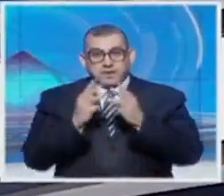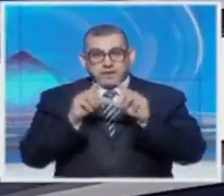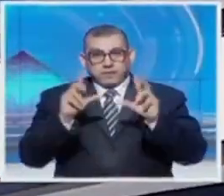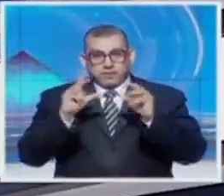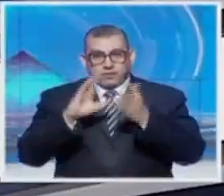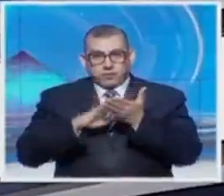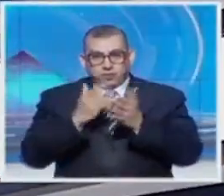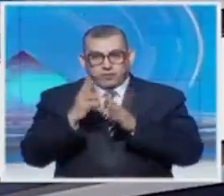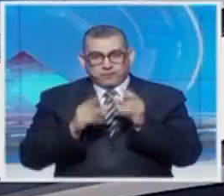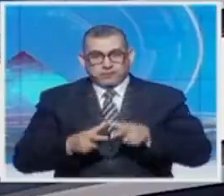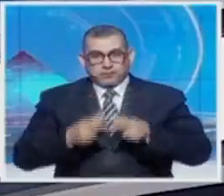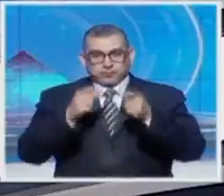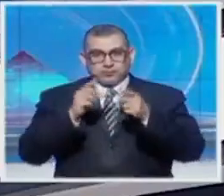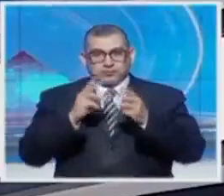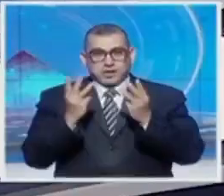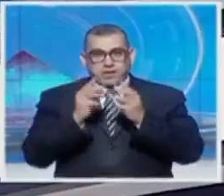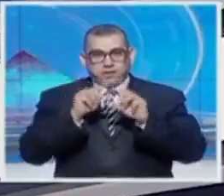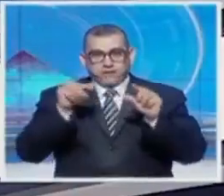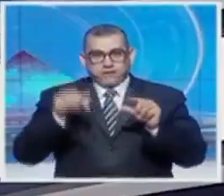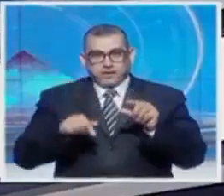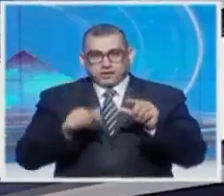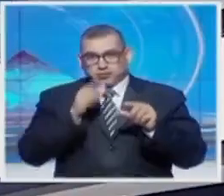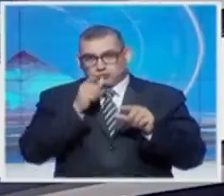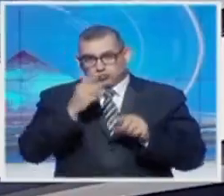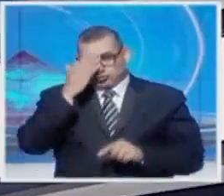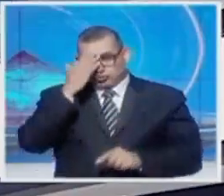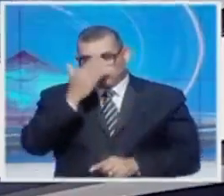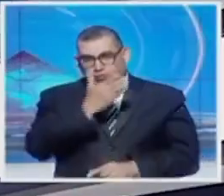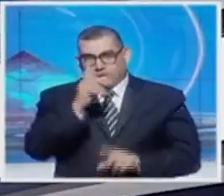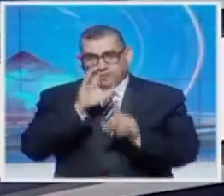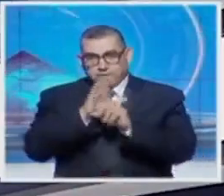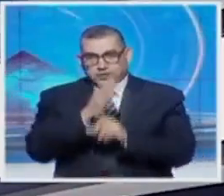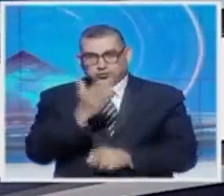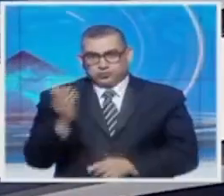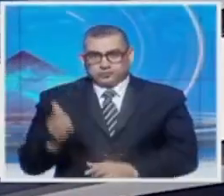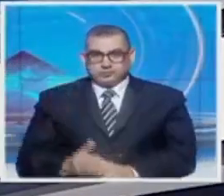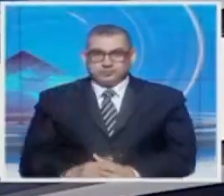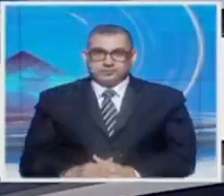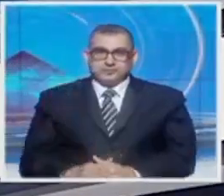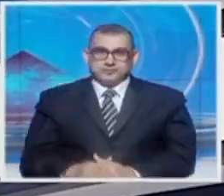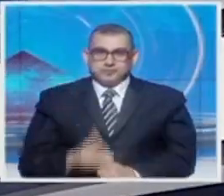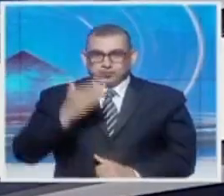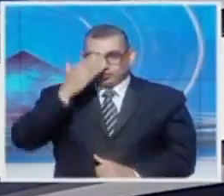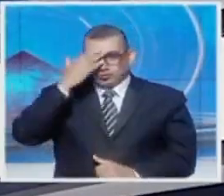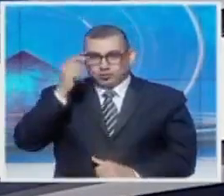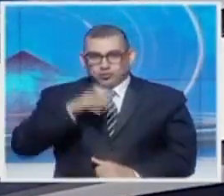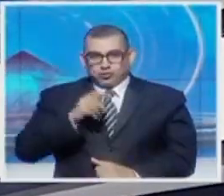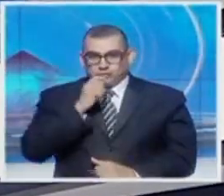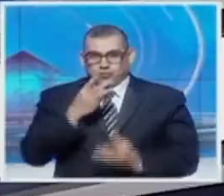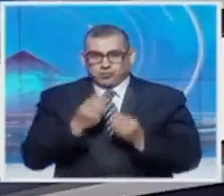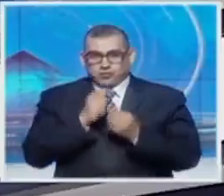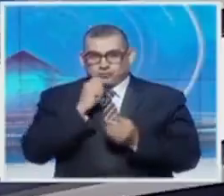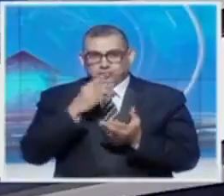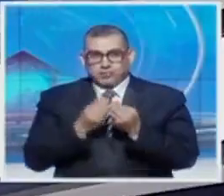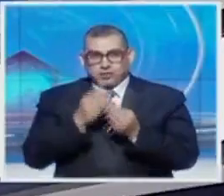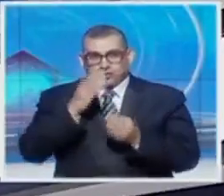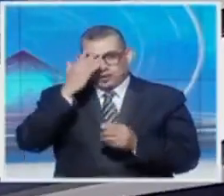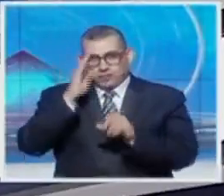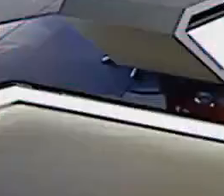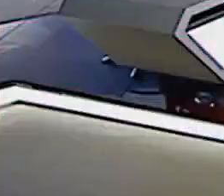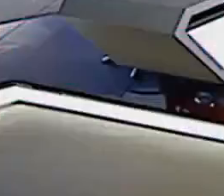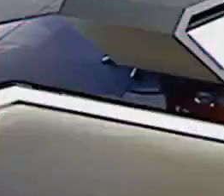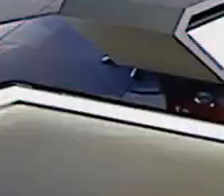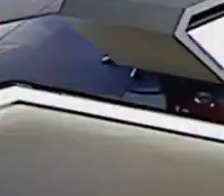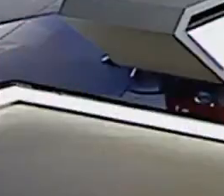masbiro.eg عنواننا الإلكتروني. شكرا لحضراتكم، شكرا لك عمرو، شكرا لك زملائي، في أمان الله.